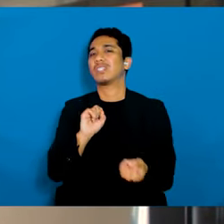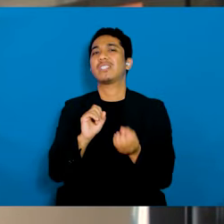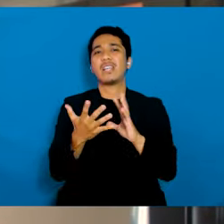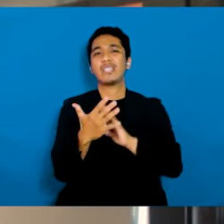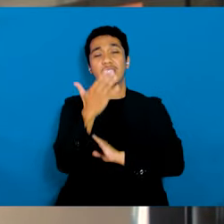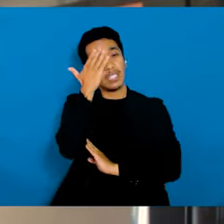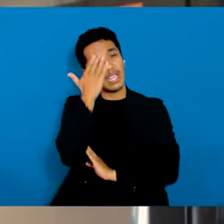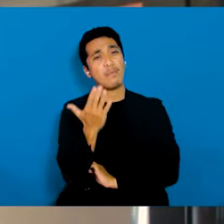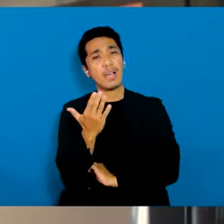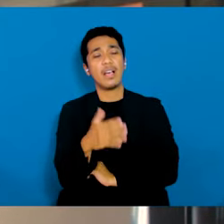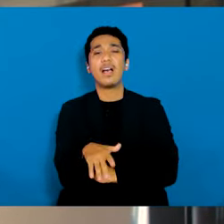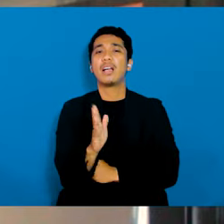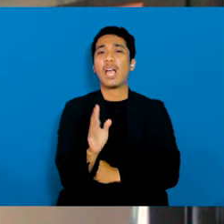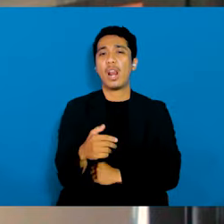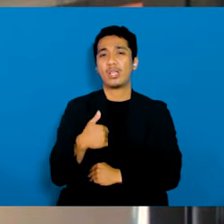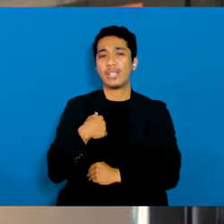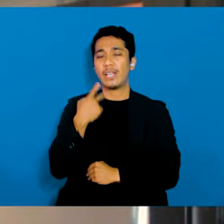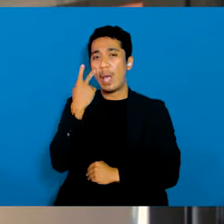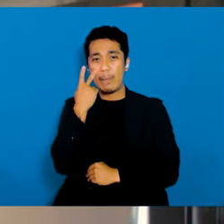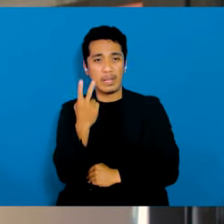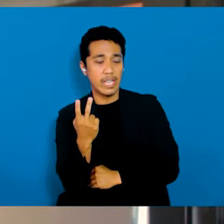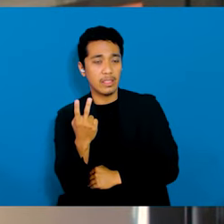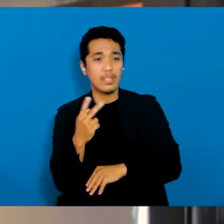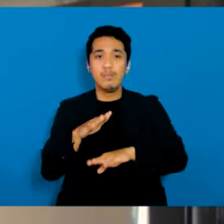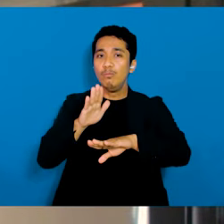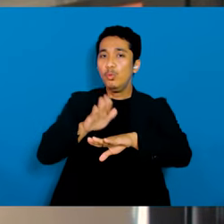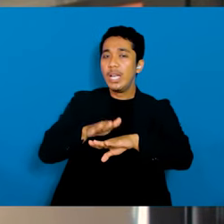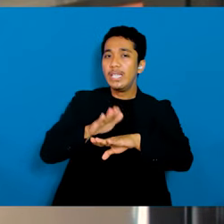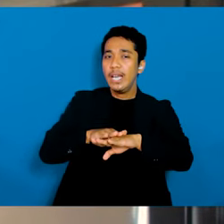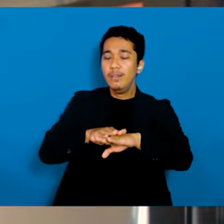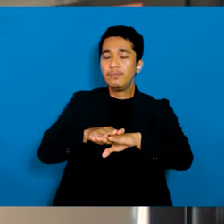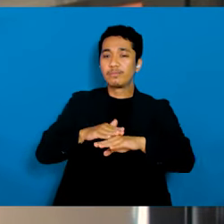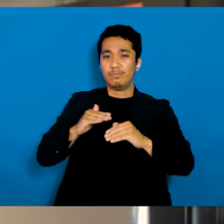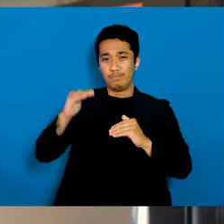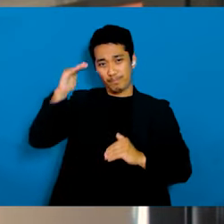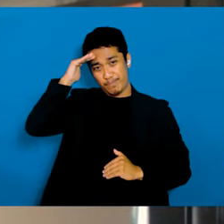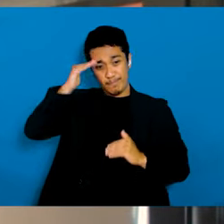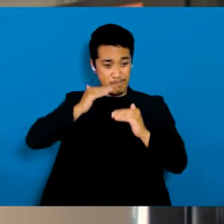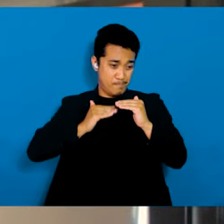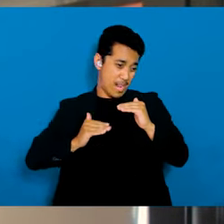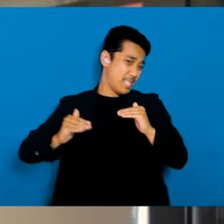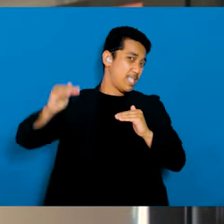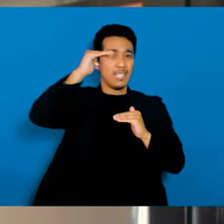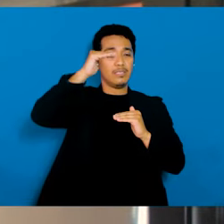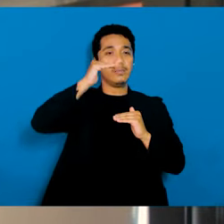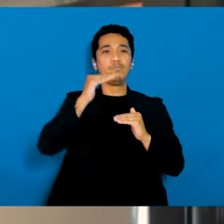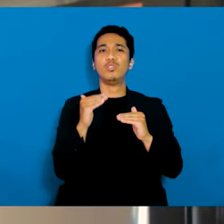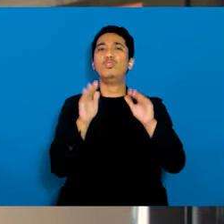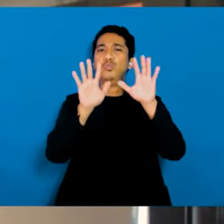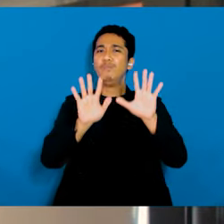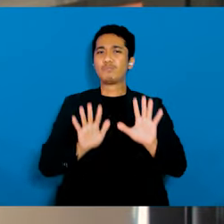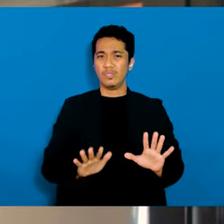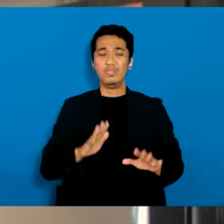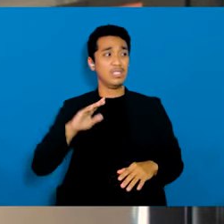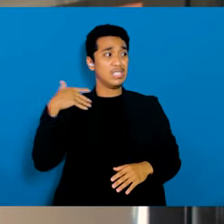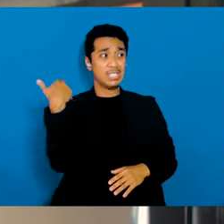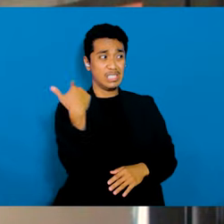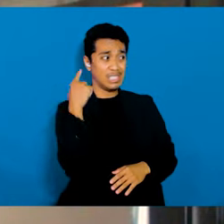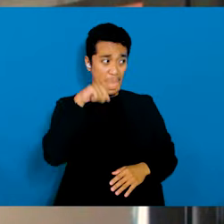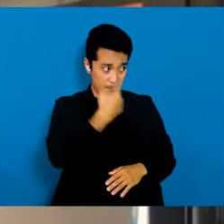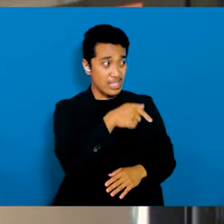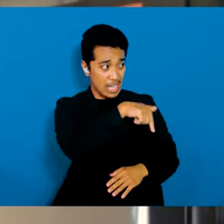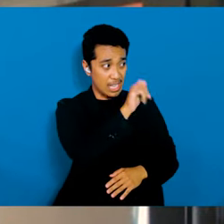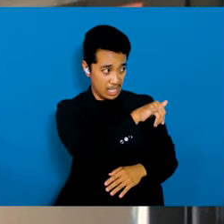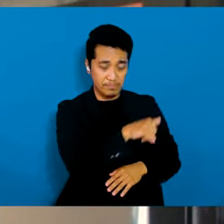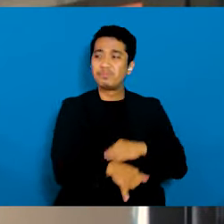itu juga terjadi. Kenapa? Ini kalau saya melihat bahwa budaya patriarki ini sangat luar biasa. Dan